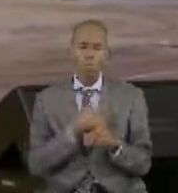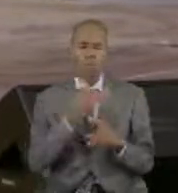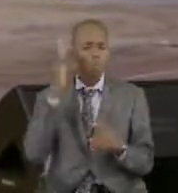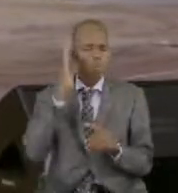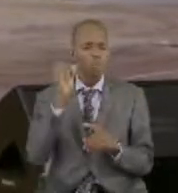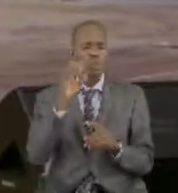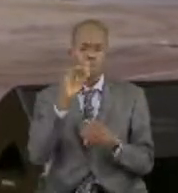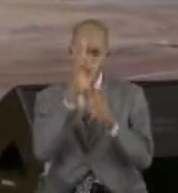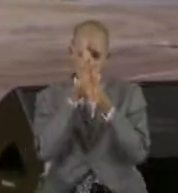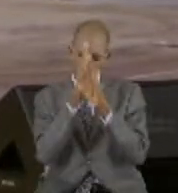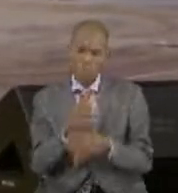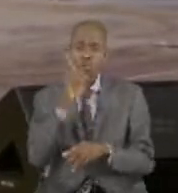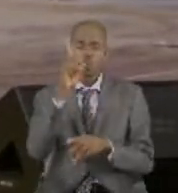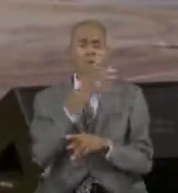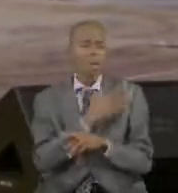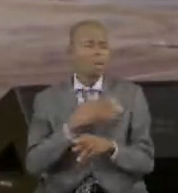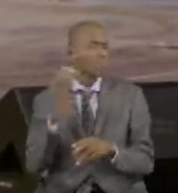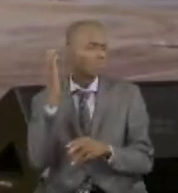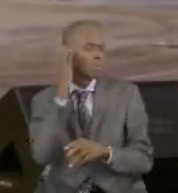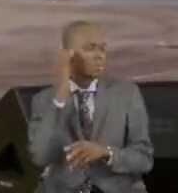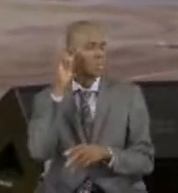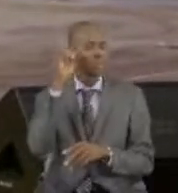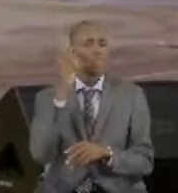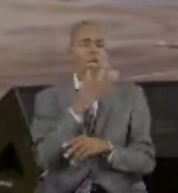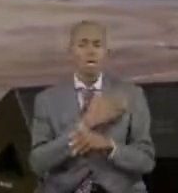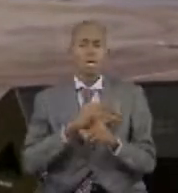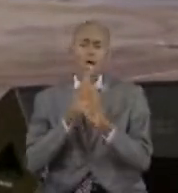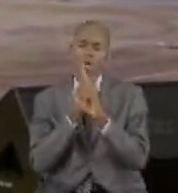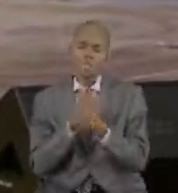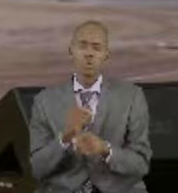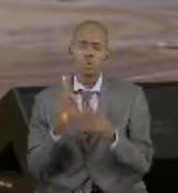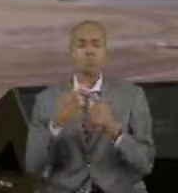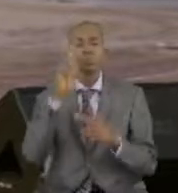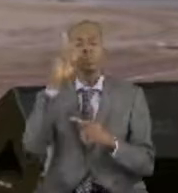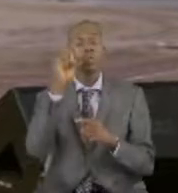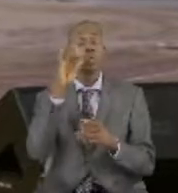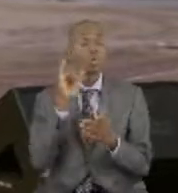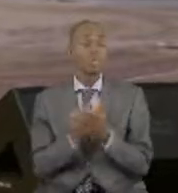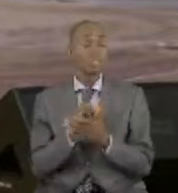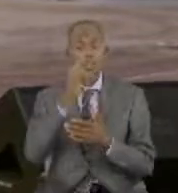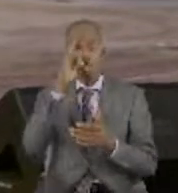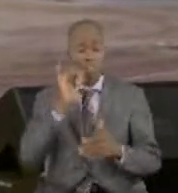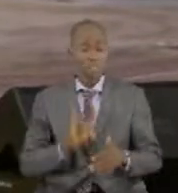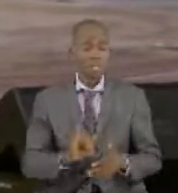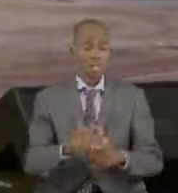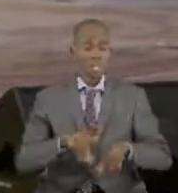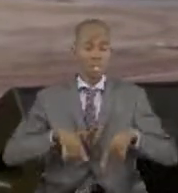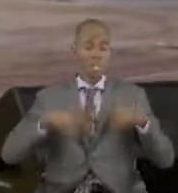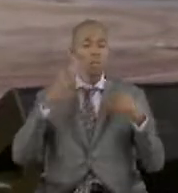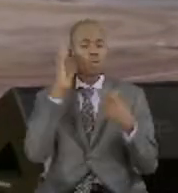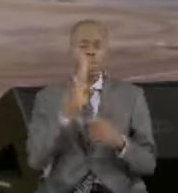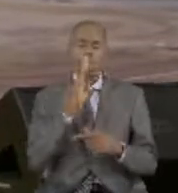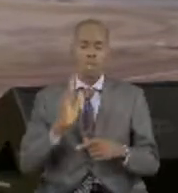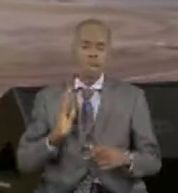tellement t'honorer, nous allons tellement t'écouter, nous allons tellement répondre à ce que tu demandes, afin que la vie éternelle soit